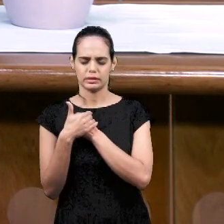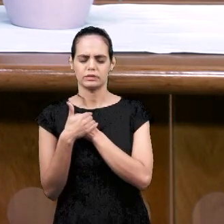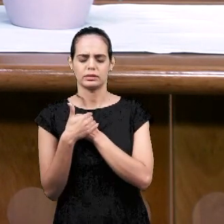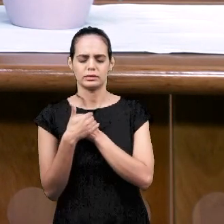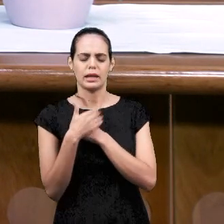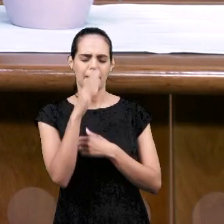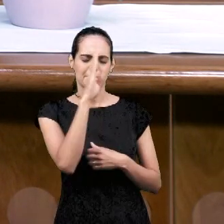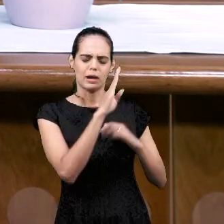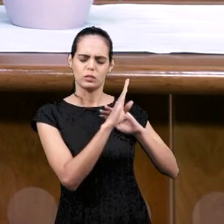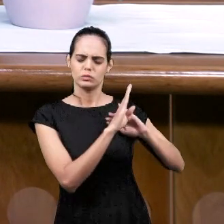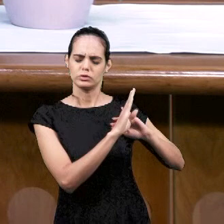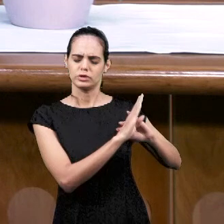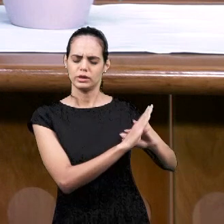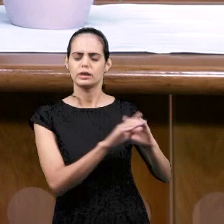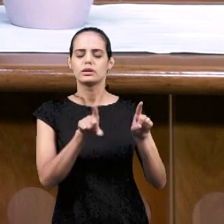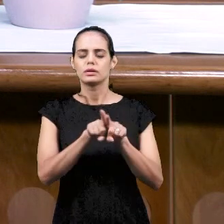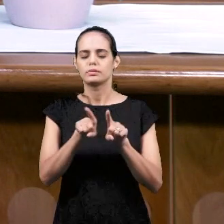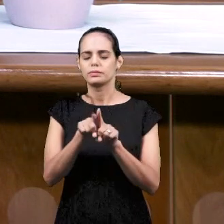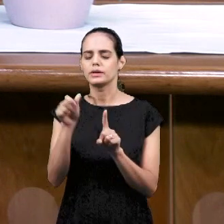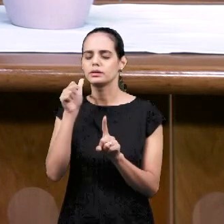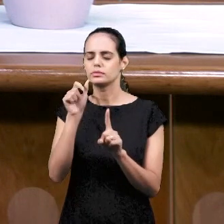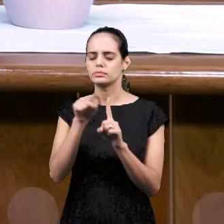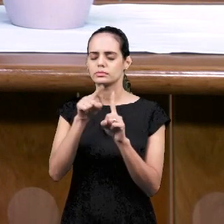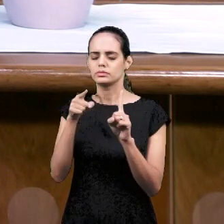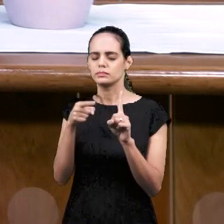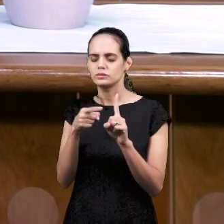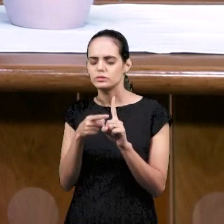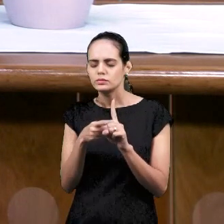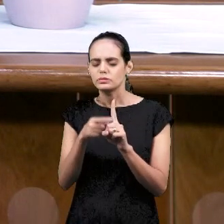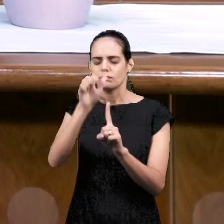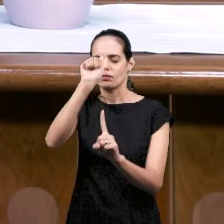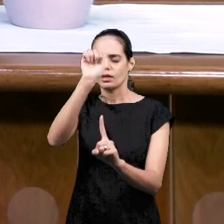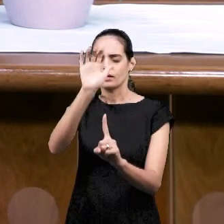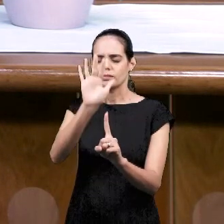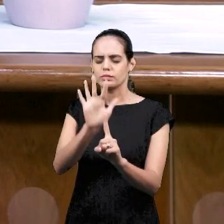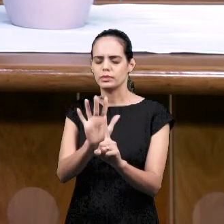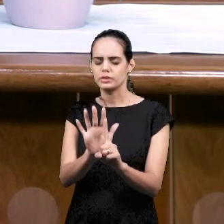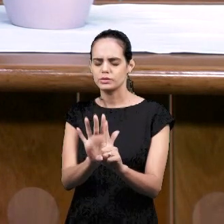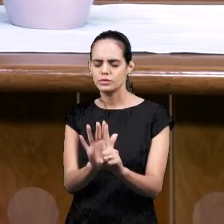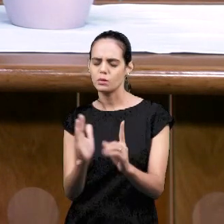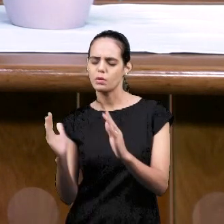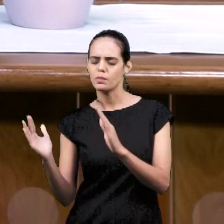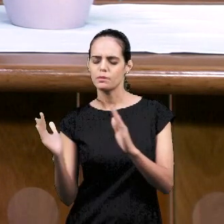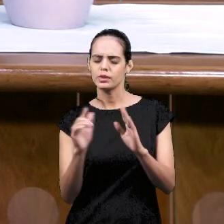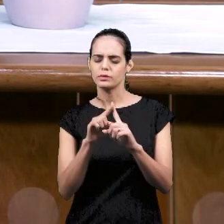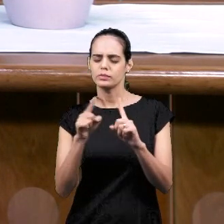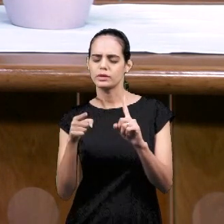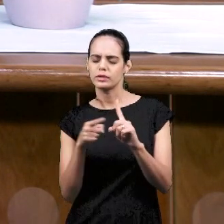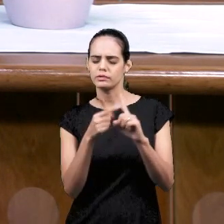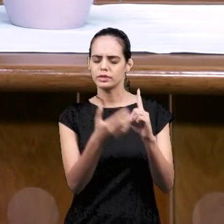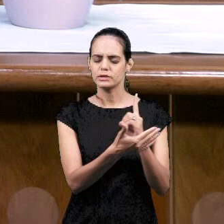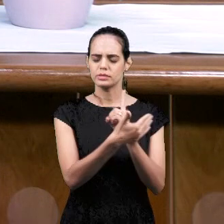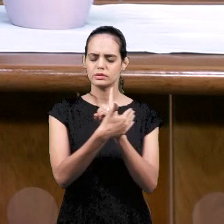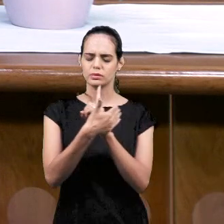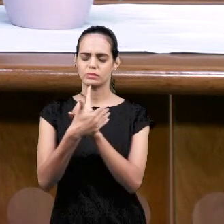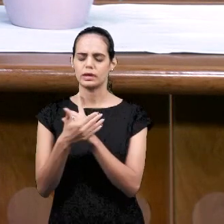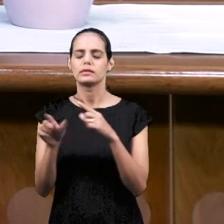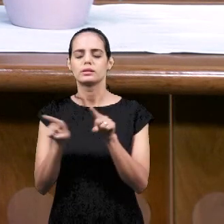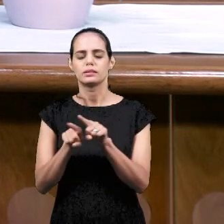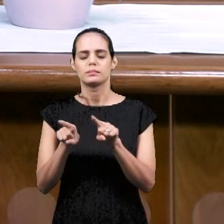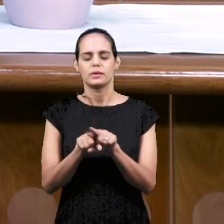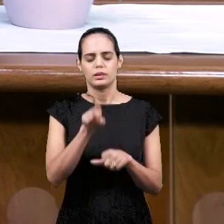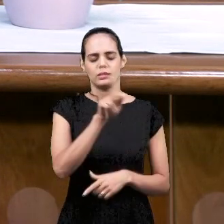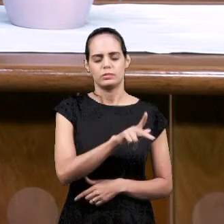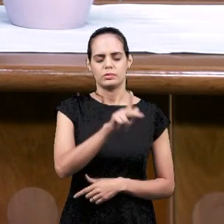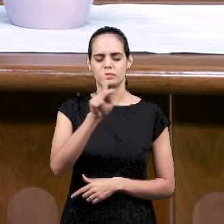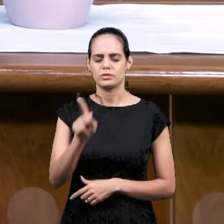ta bénédiction en les délivrant de tout mal. Tes servantes qui sont enceintes puissent les bénir pendant la période de grossesse en